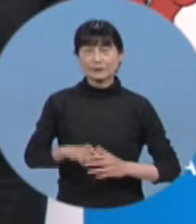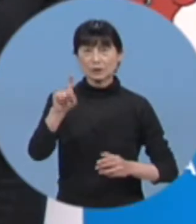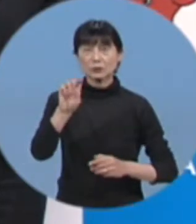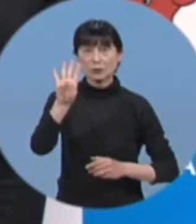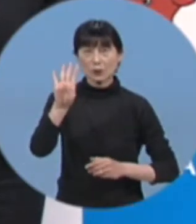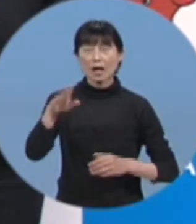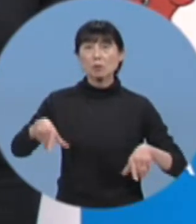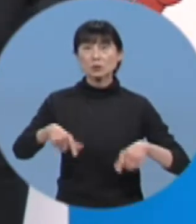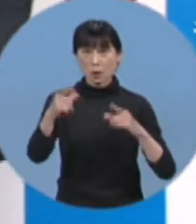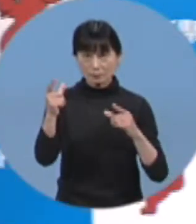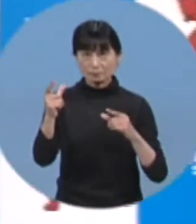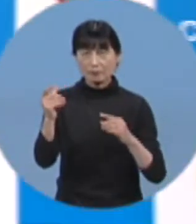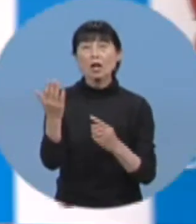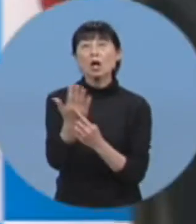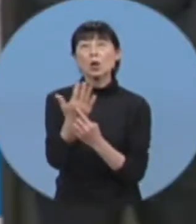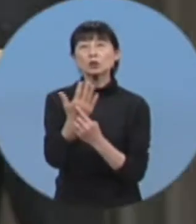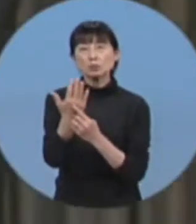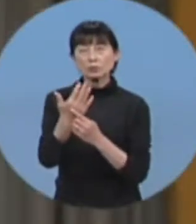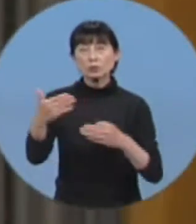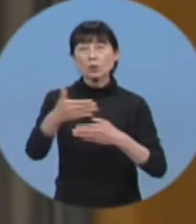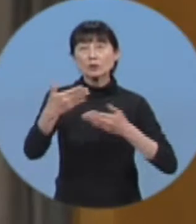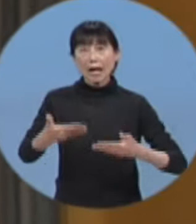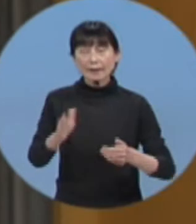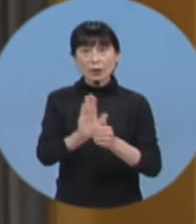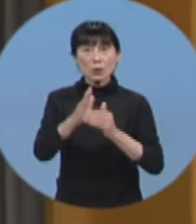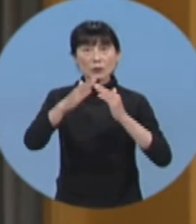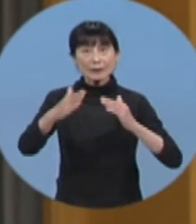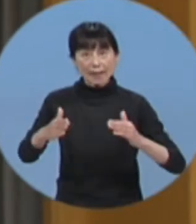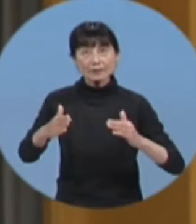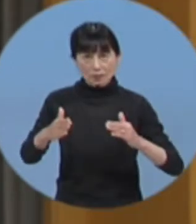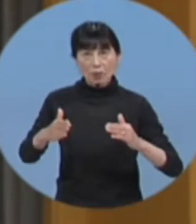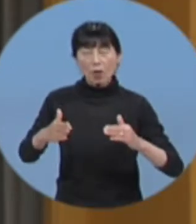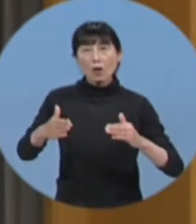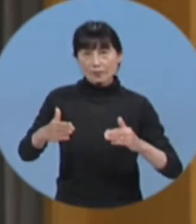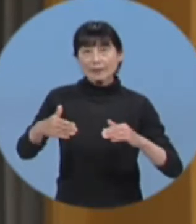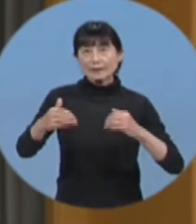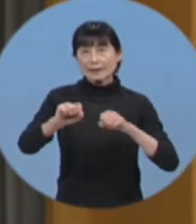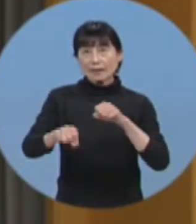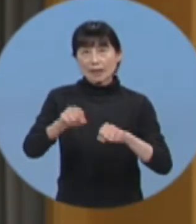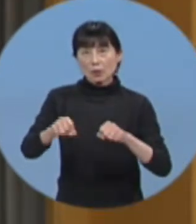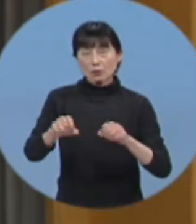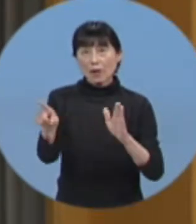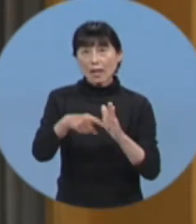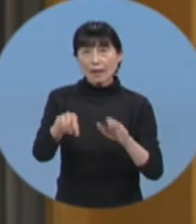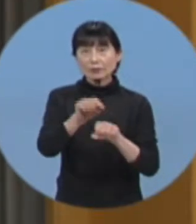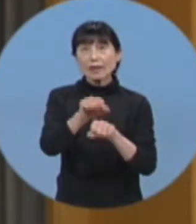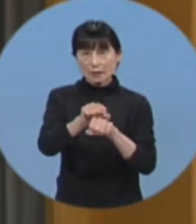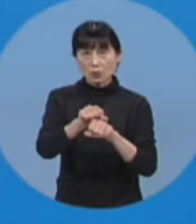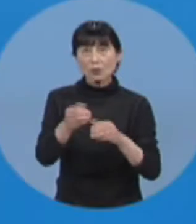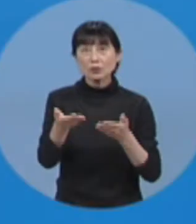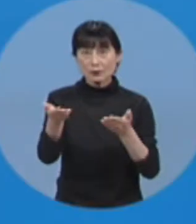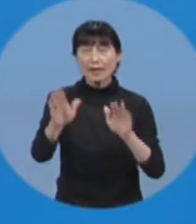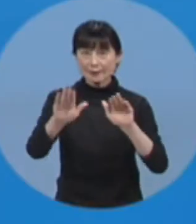14日木曜日、コスモス交通安全協力会による自転車用反射材サイクルリフレクターの贈呈式